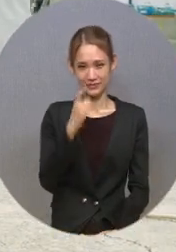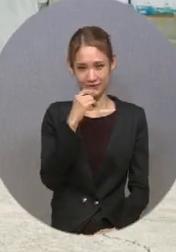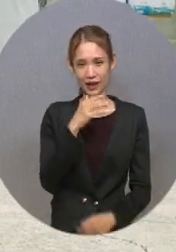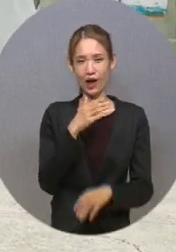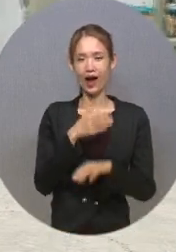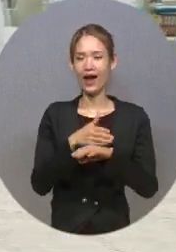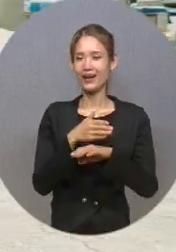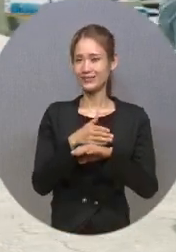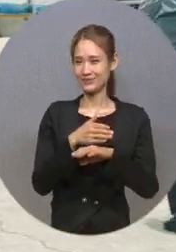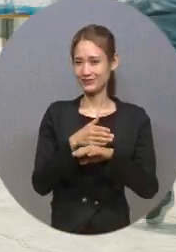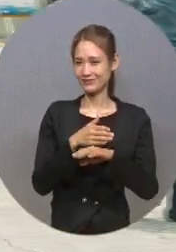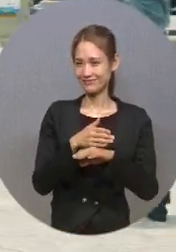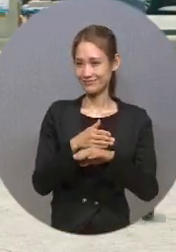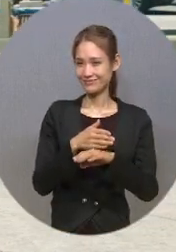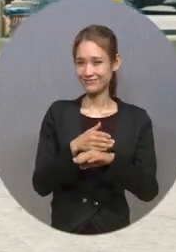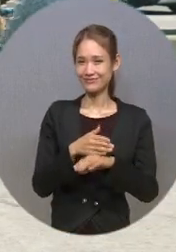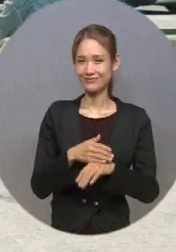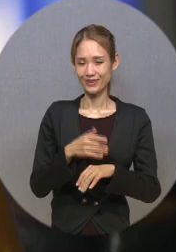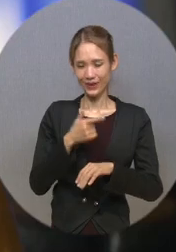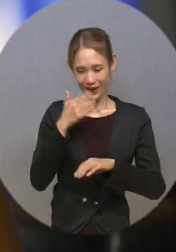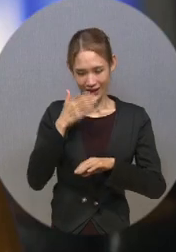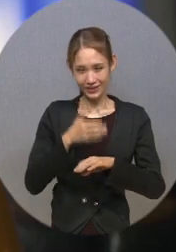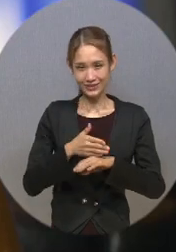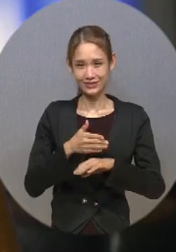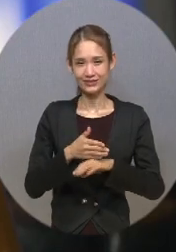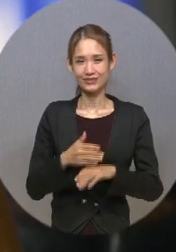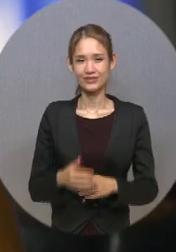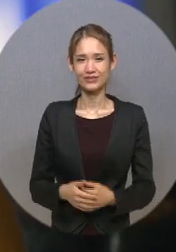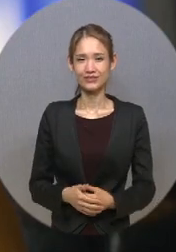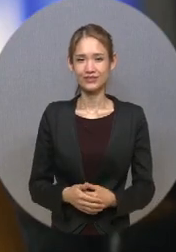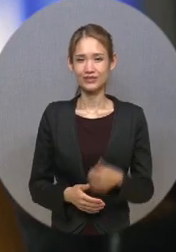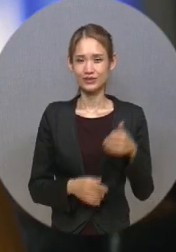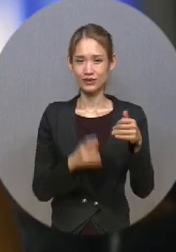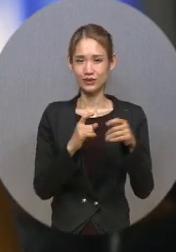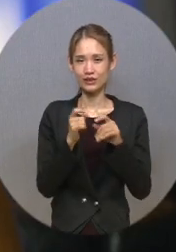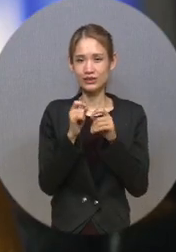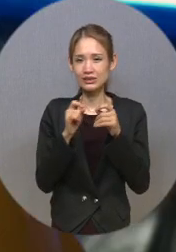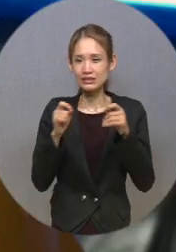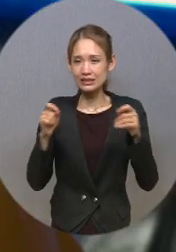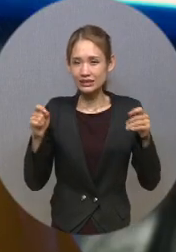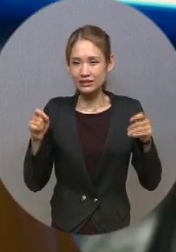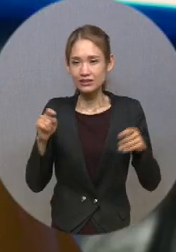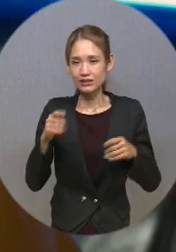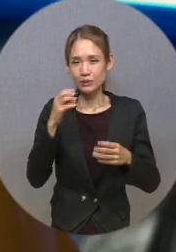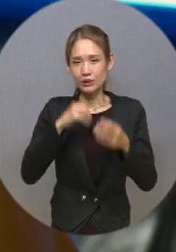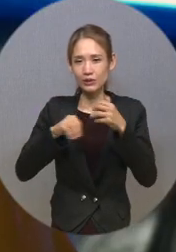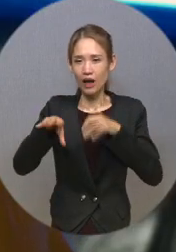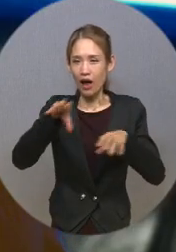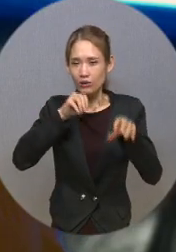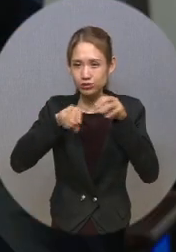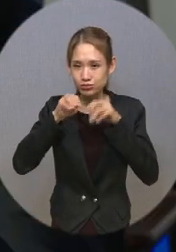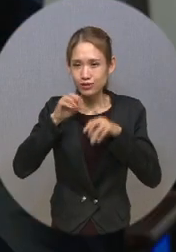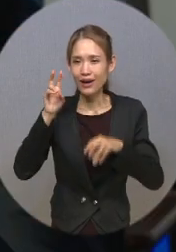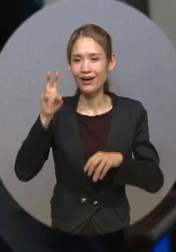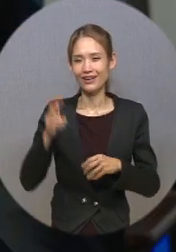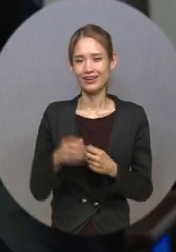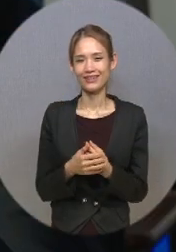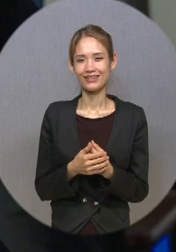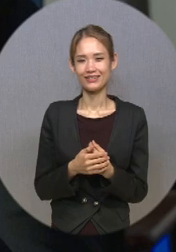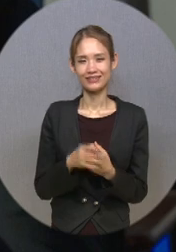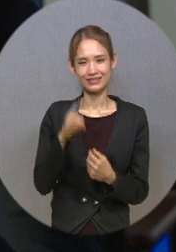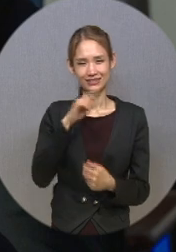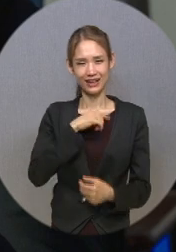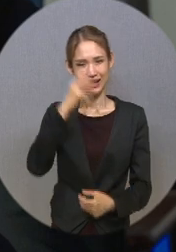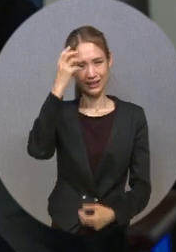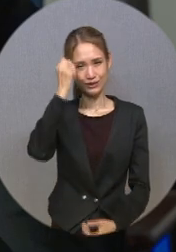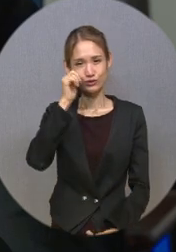감사합니다. 감사합니다. 어머니 감사합니다. 상도밥을 조금만 더 길어줬으면 거기 있는 멸치 제가 다 먹었을 것 같은데. 가장 인상 깊었던